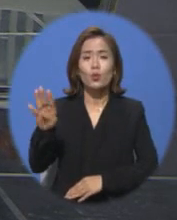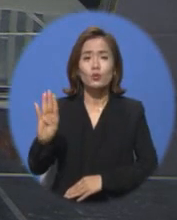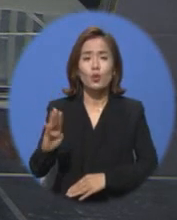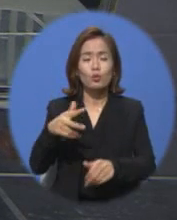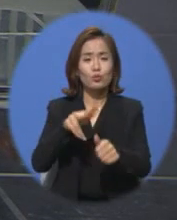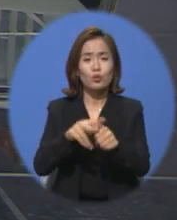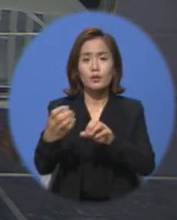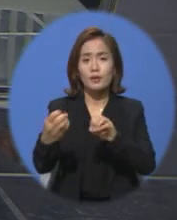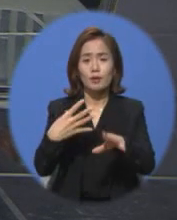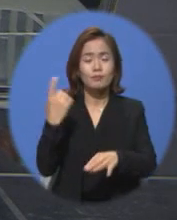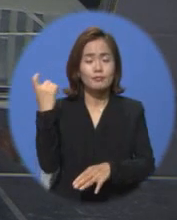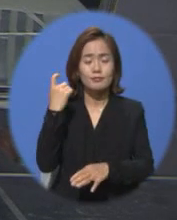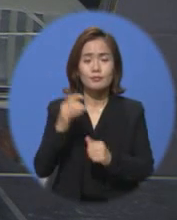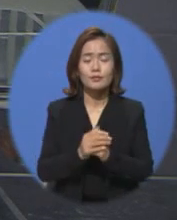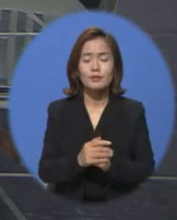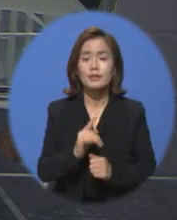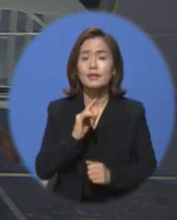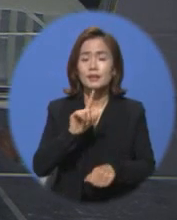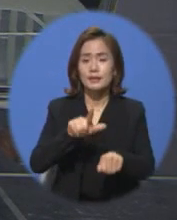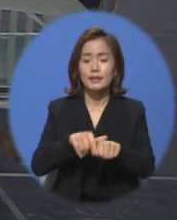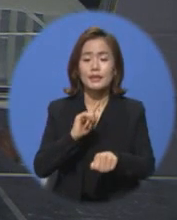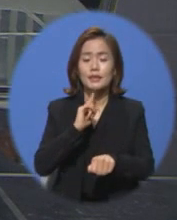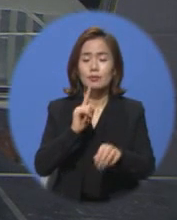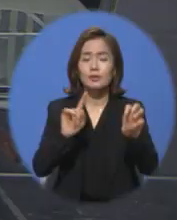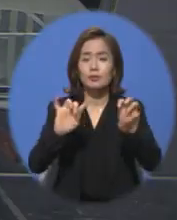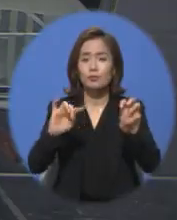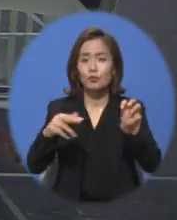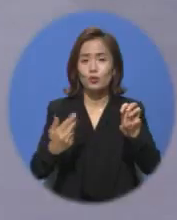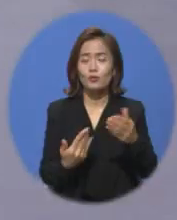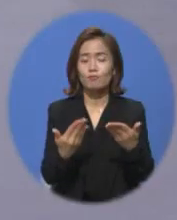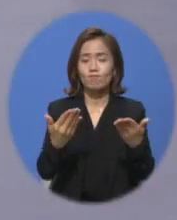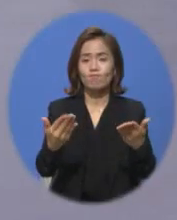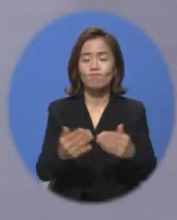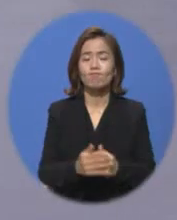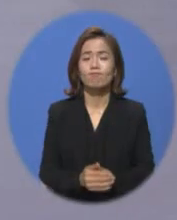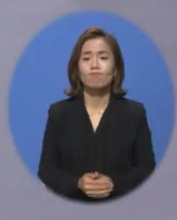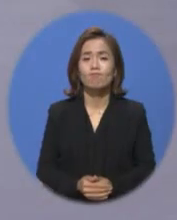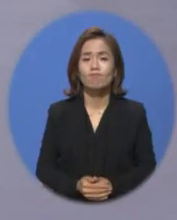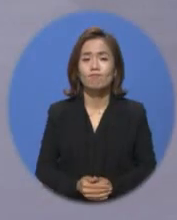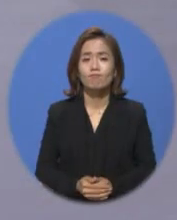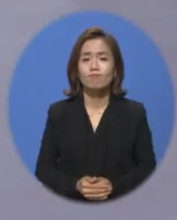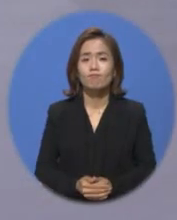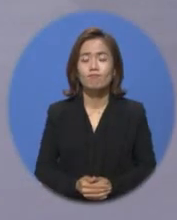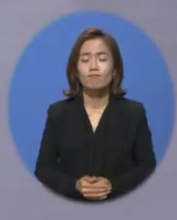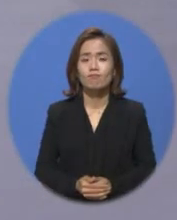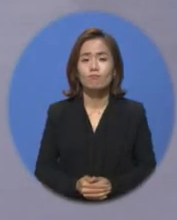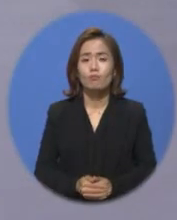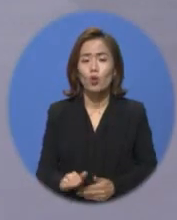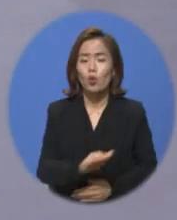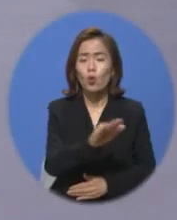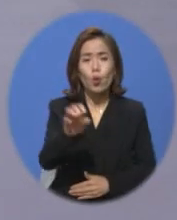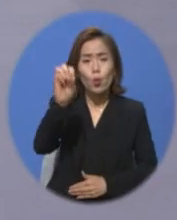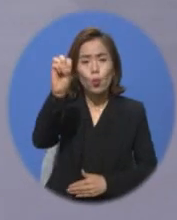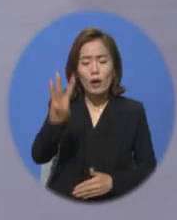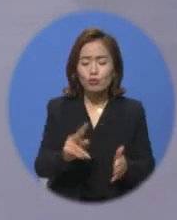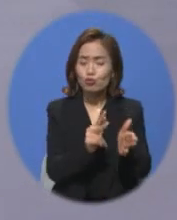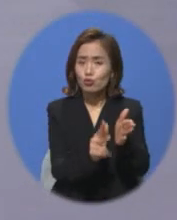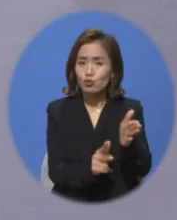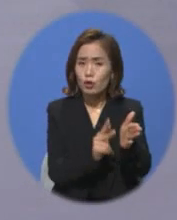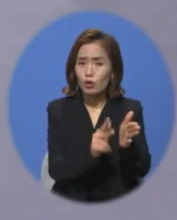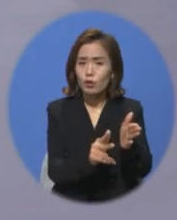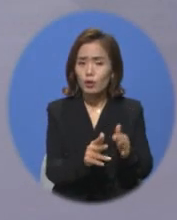.여러분에게는1 분30초의시간이있습니다. 예.아시다시피광주역은